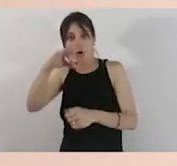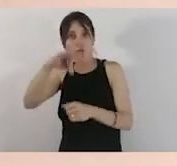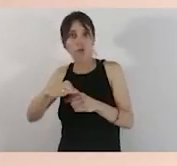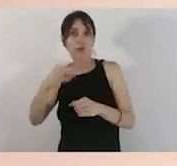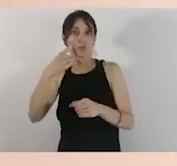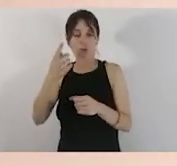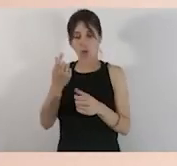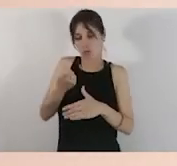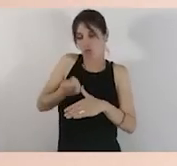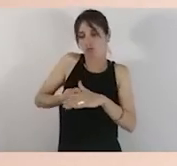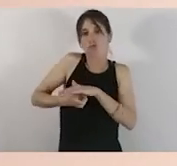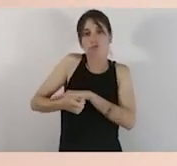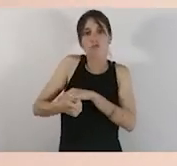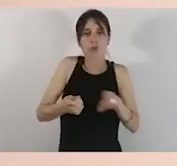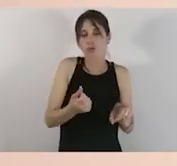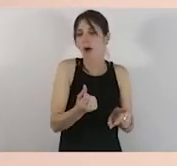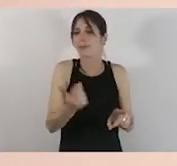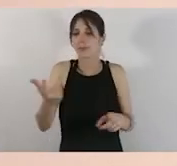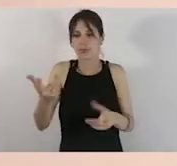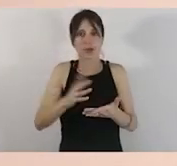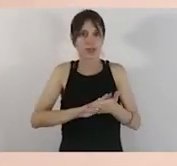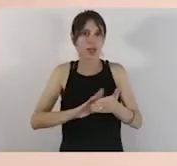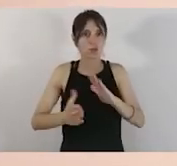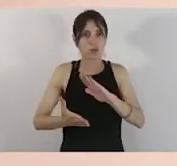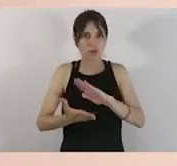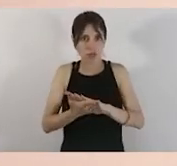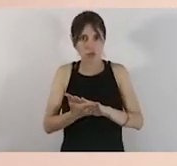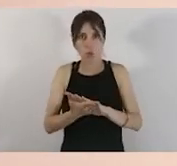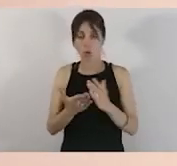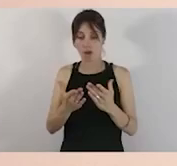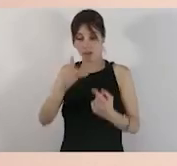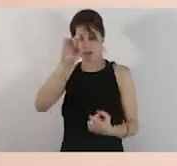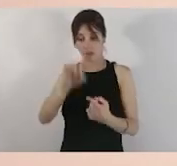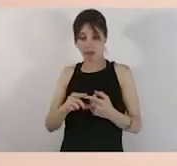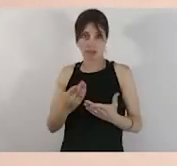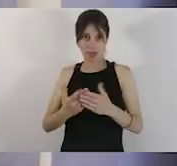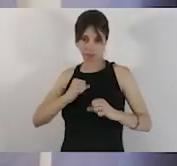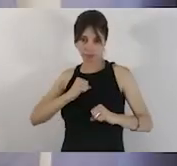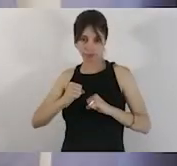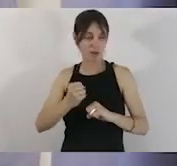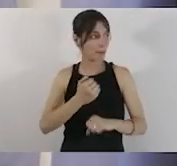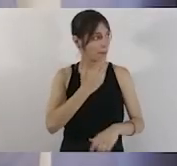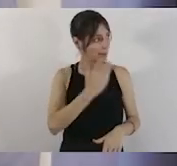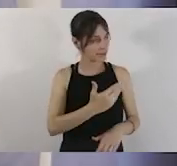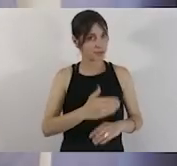en faveur de l'attribution de subventions à différentes associations œuvrant dans ce domaine. Je vous remercie.